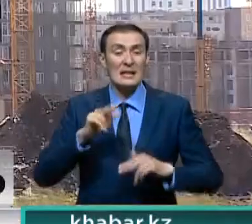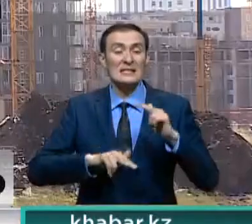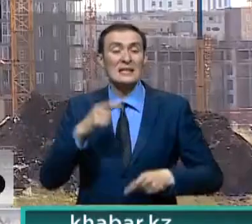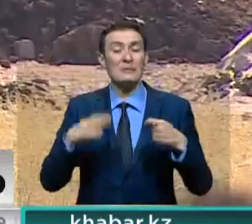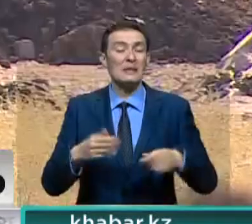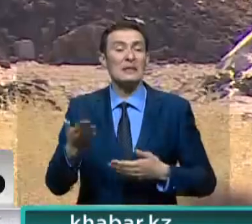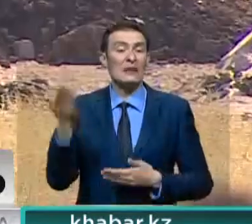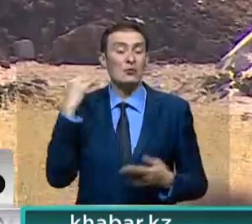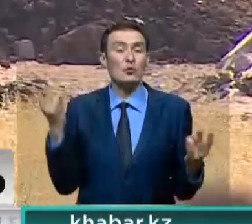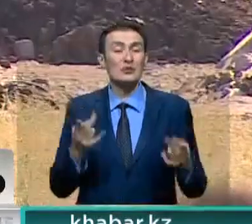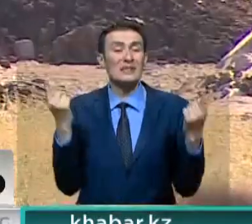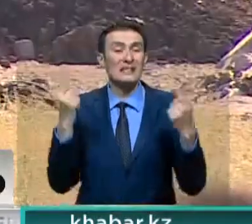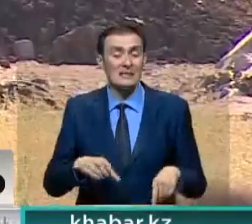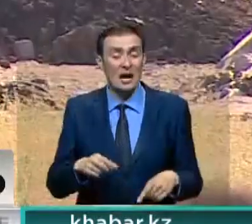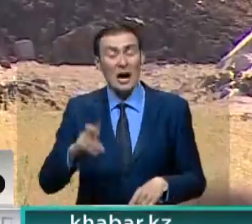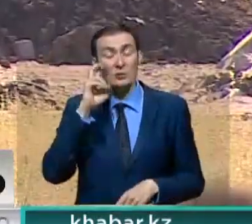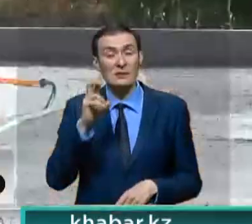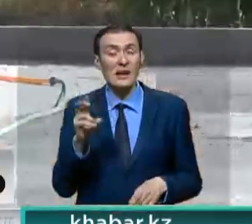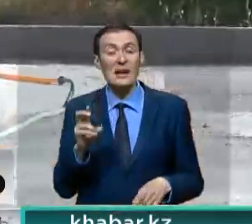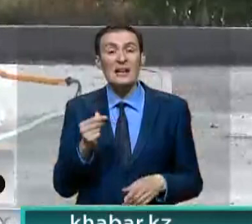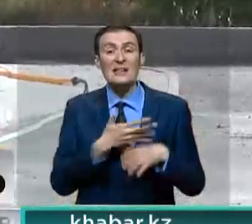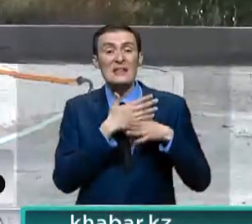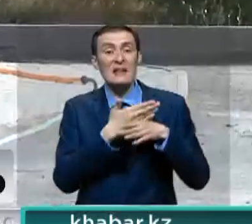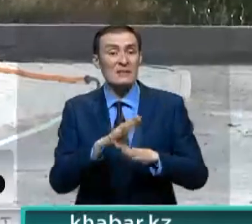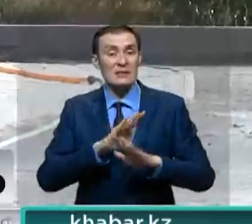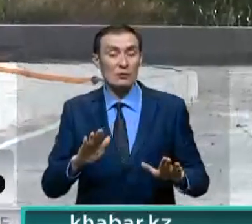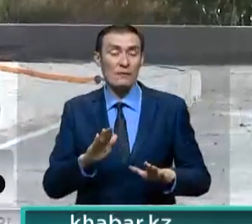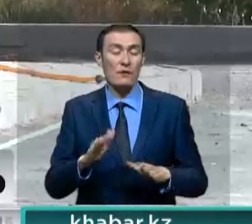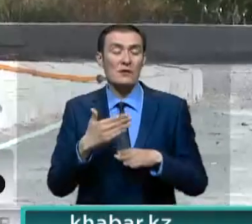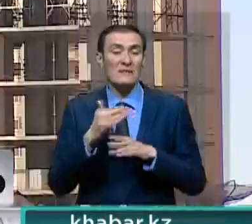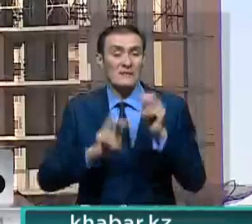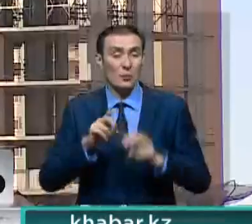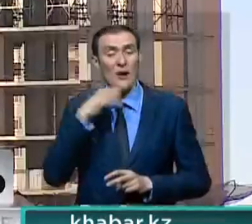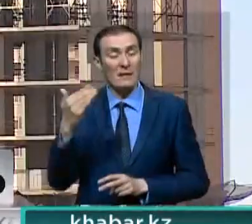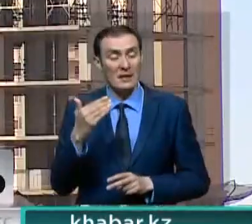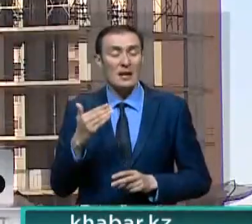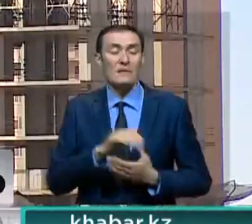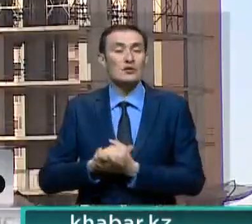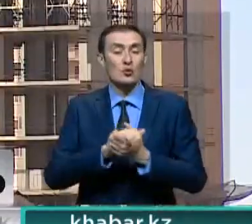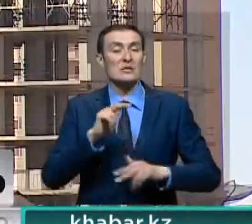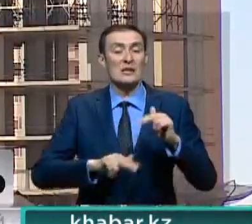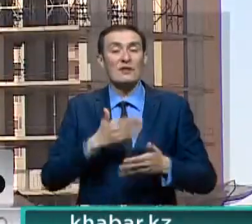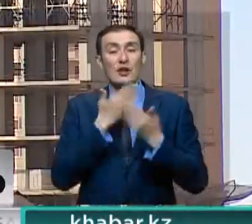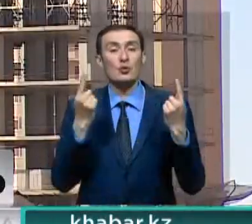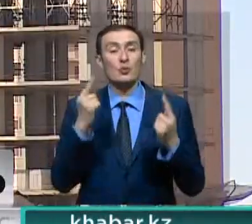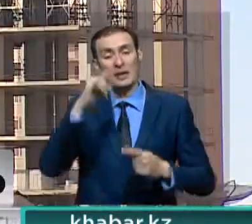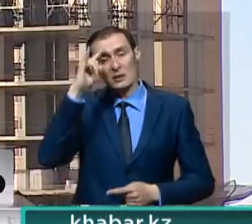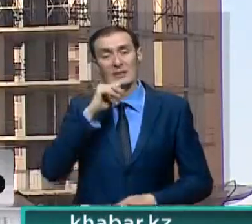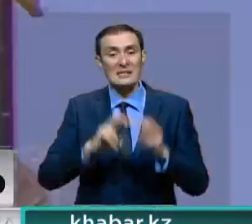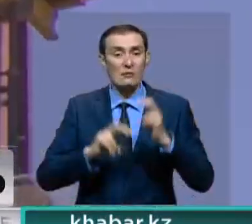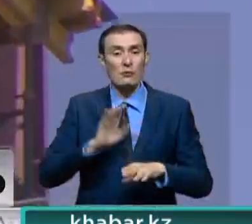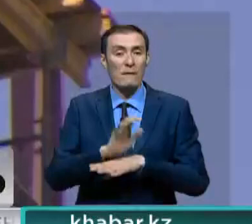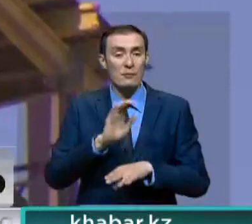уже давно назрел кризис, а государство не инвестирует в отрасль, так считают в Союзе строителей. Нет крупных отечественных заводов